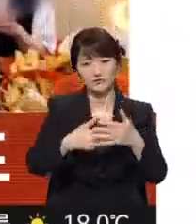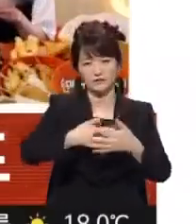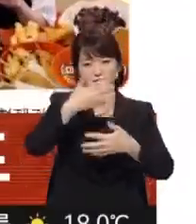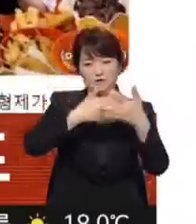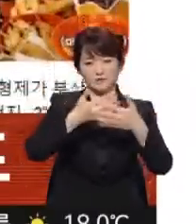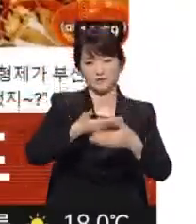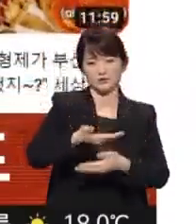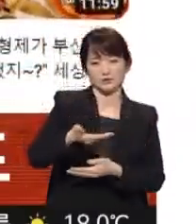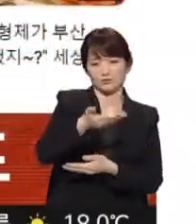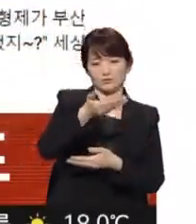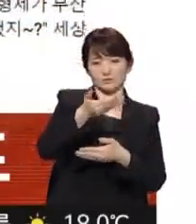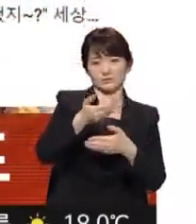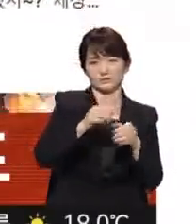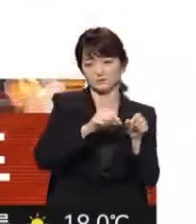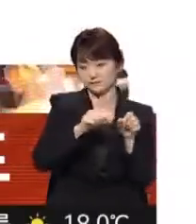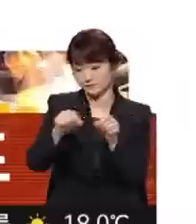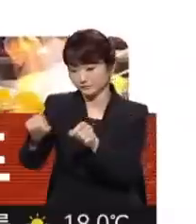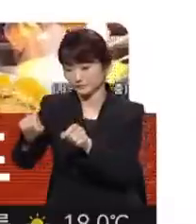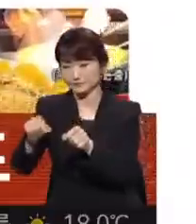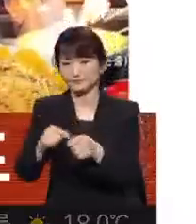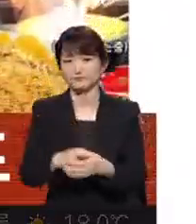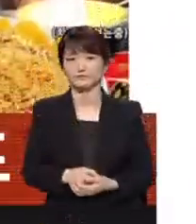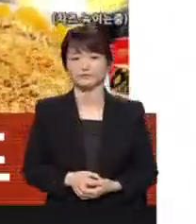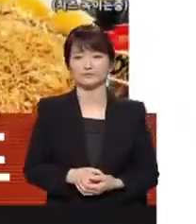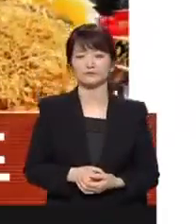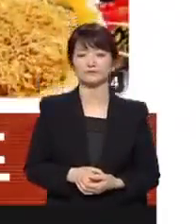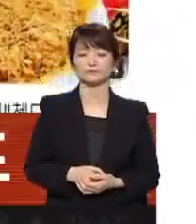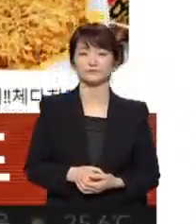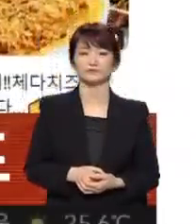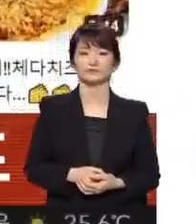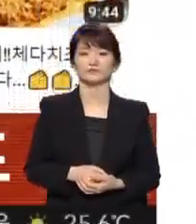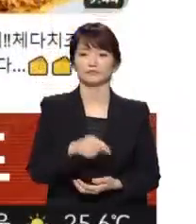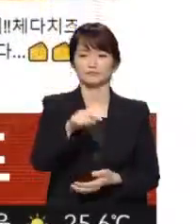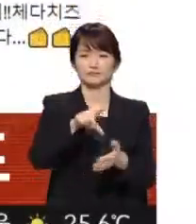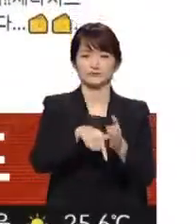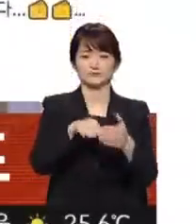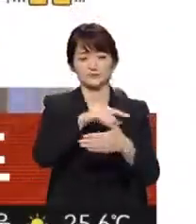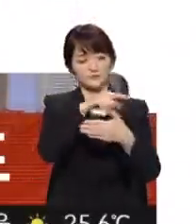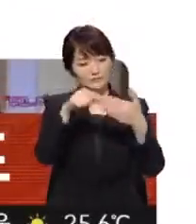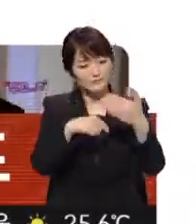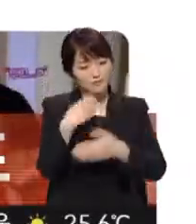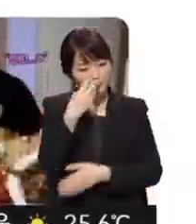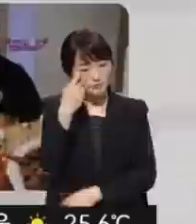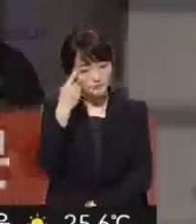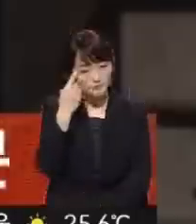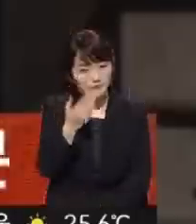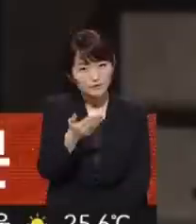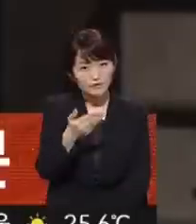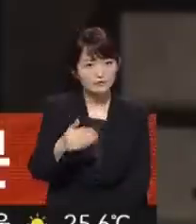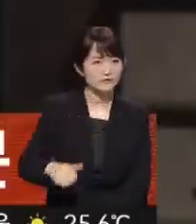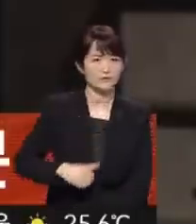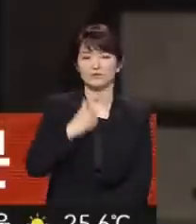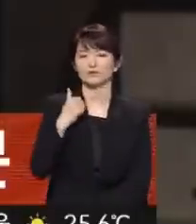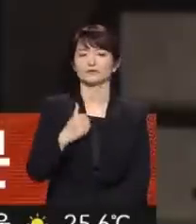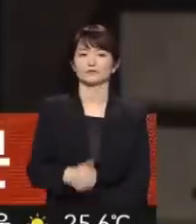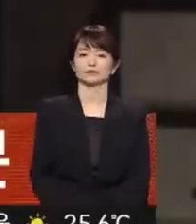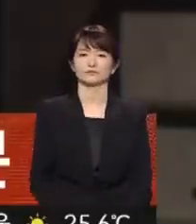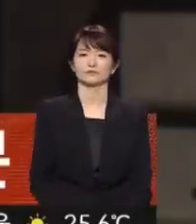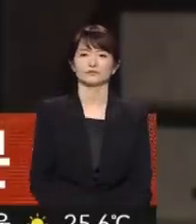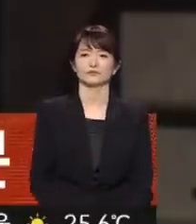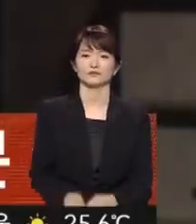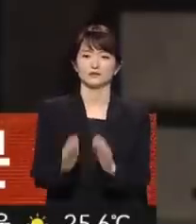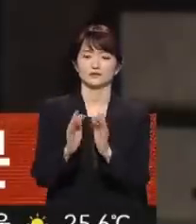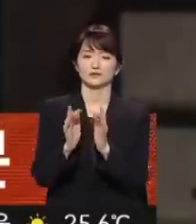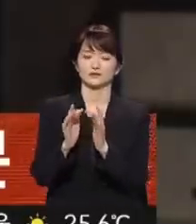했는데 이 그 누리꾼들 같은 경우는 아나 그러면은 그때 당시 일정이 조사받는 것이었냐 이렇게 이제 분노를 하고 있고요. 지금 이제